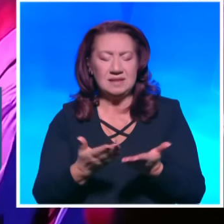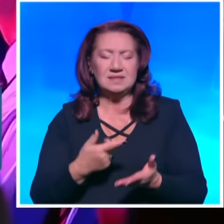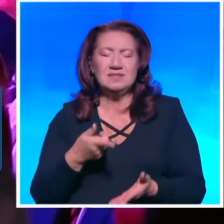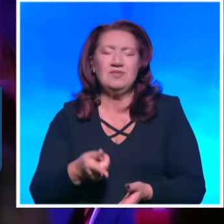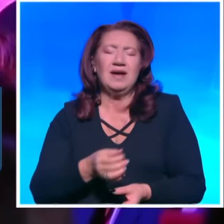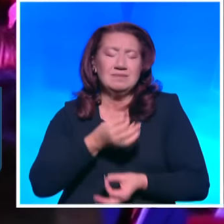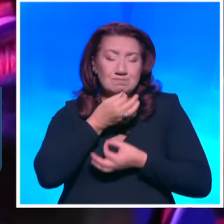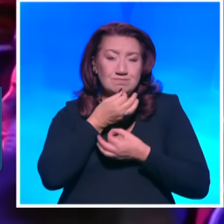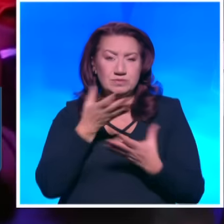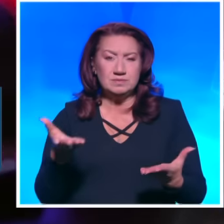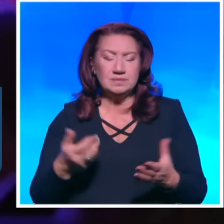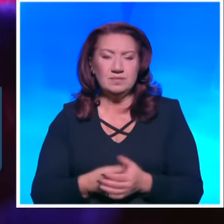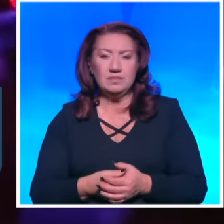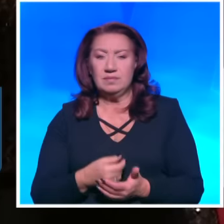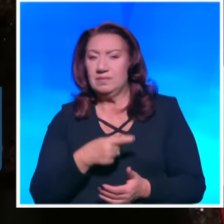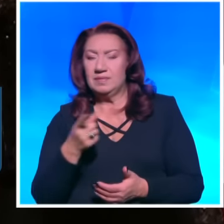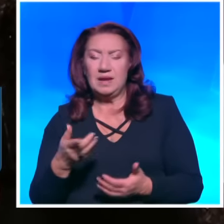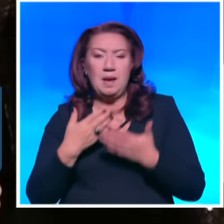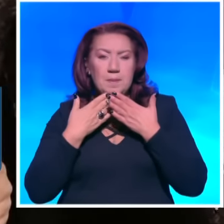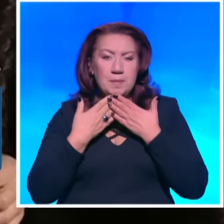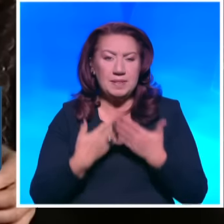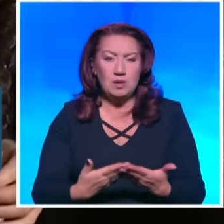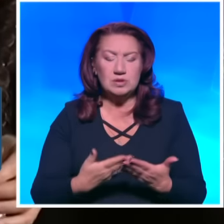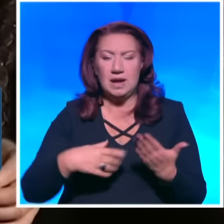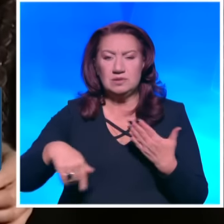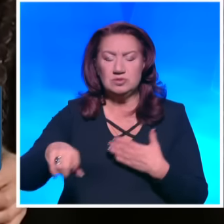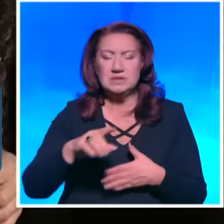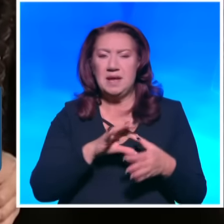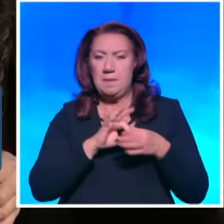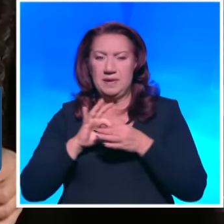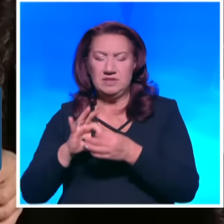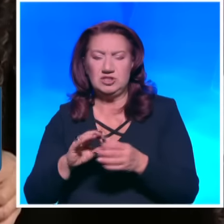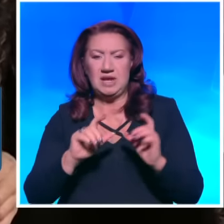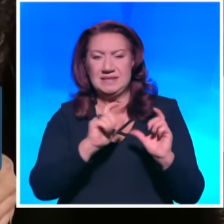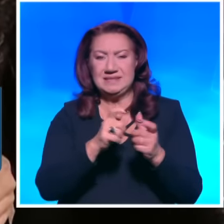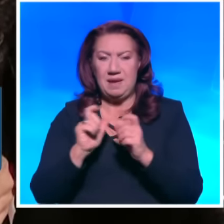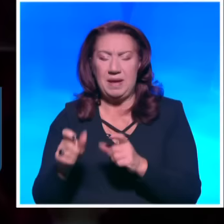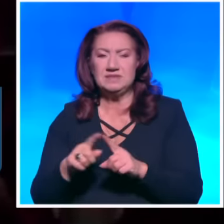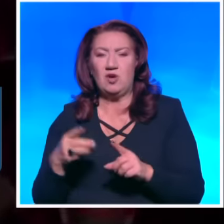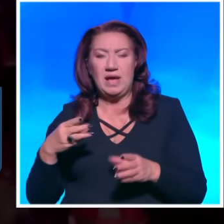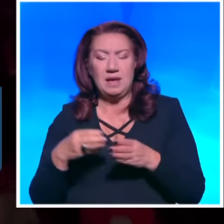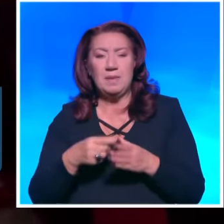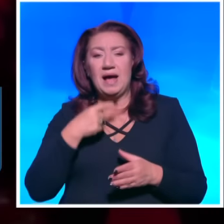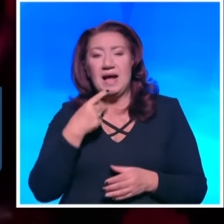А сред благодарностите към привържениците, семейството и екипа си, спомена още едно име.